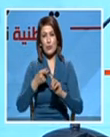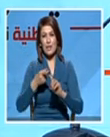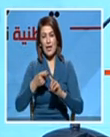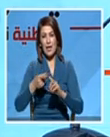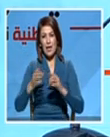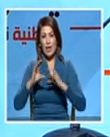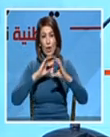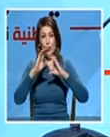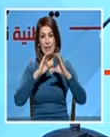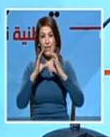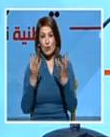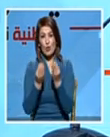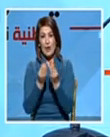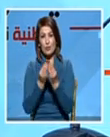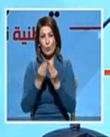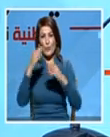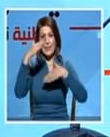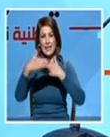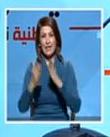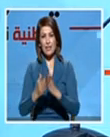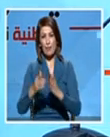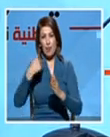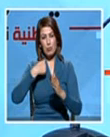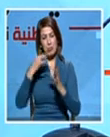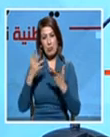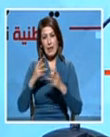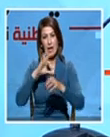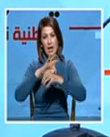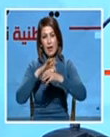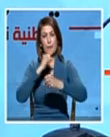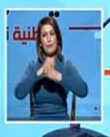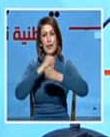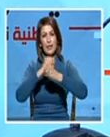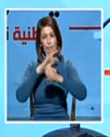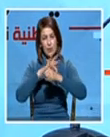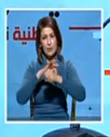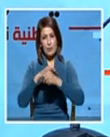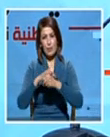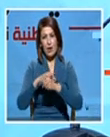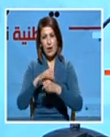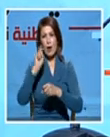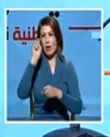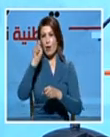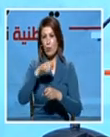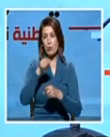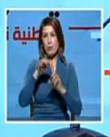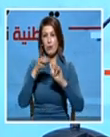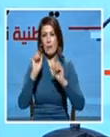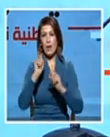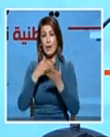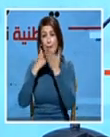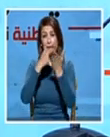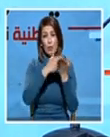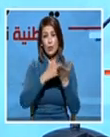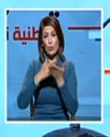المنطقه مع المريض حتى تقول له راني انا طبيب وراو نسمح له باش ياخذ وهذا على خاطر ما عندوش وصفه طبيه في